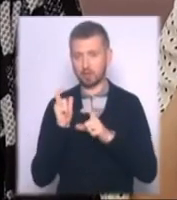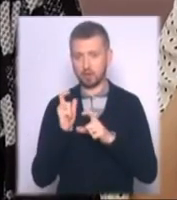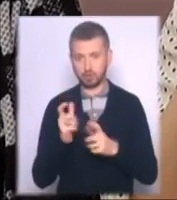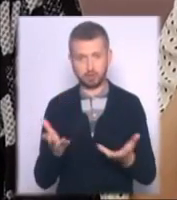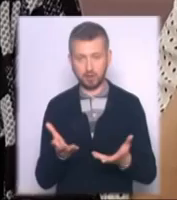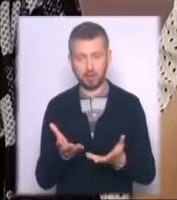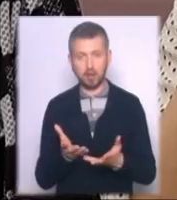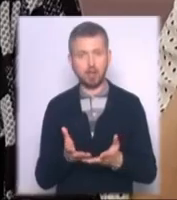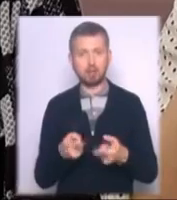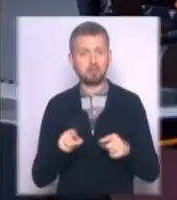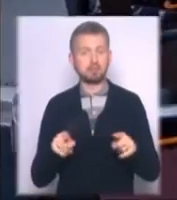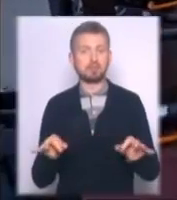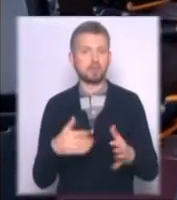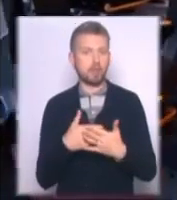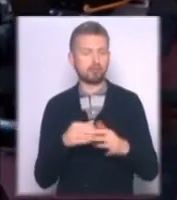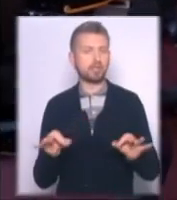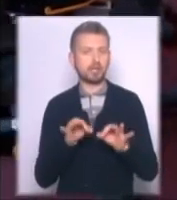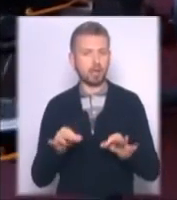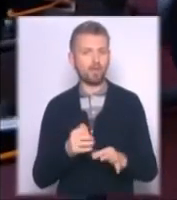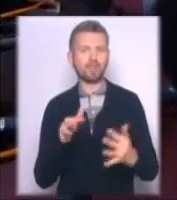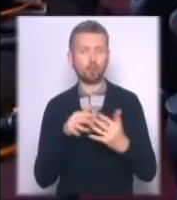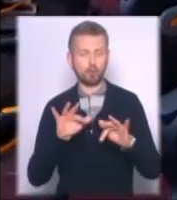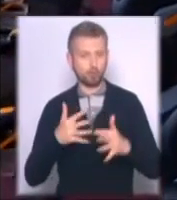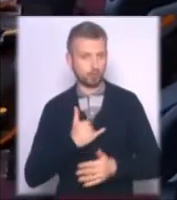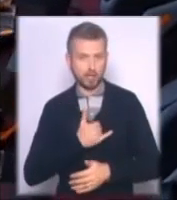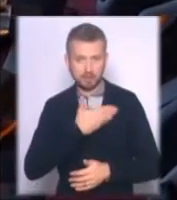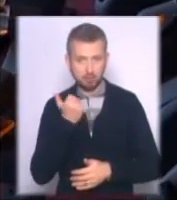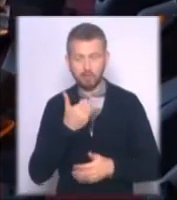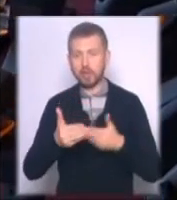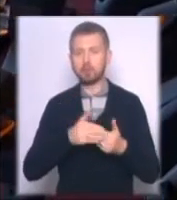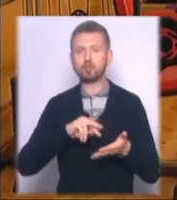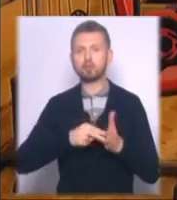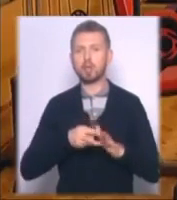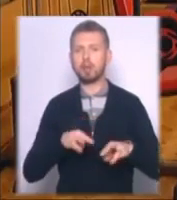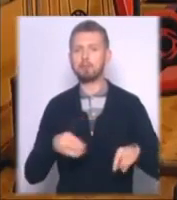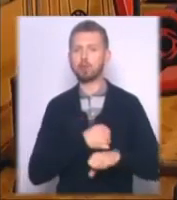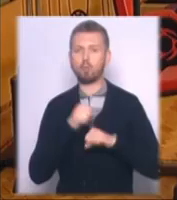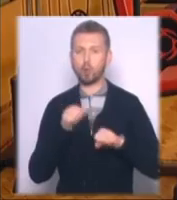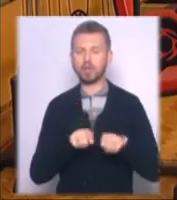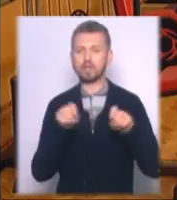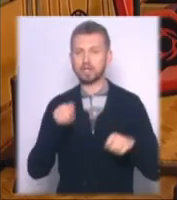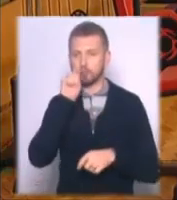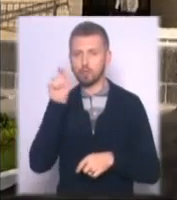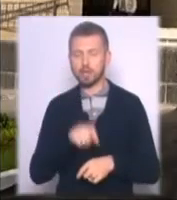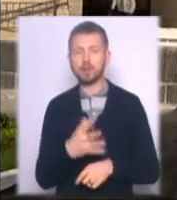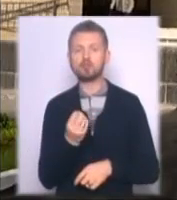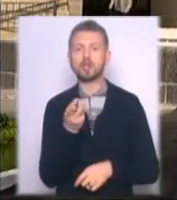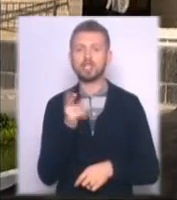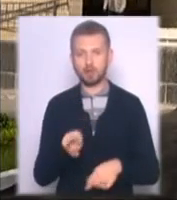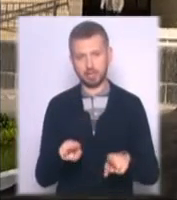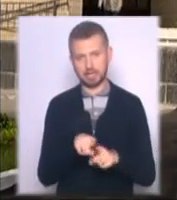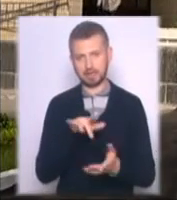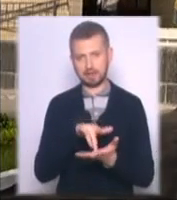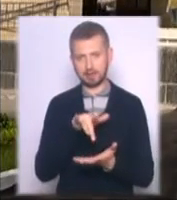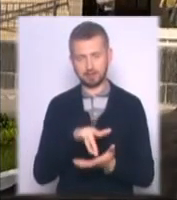ніяких військових подій в нас і нема. У найближчих планах Міноборони відкрити в Україні ще два таких центри. Іванна Біличенко, Андрій Ніконов,